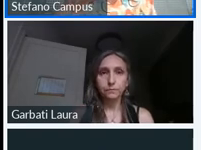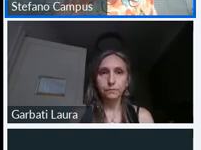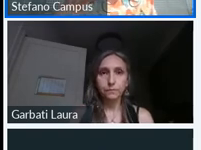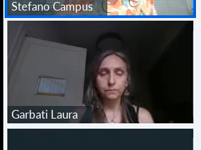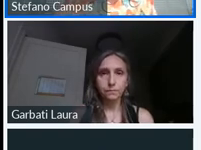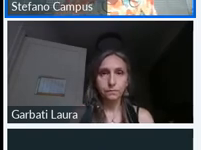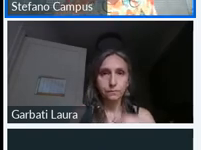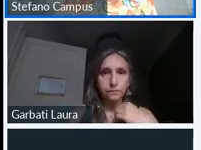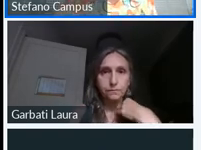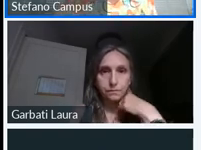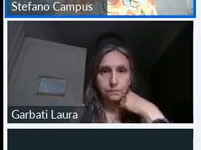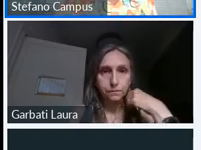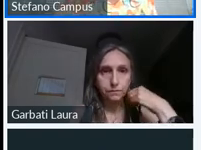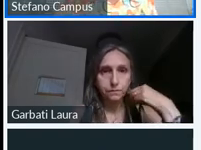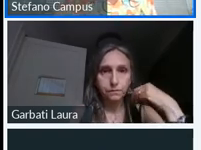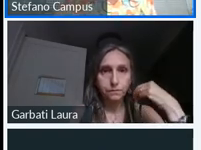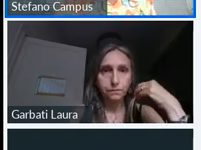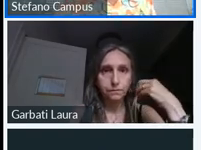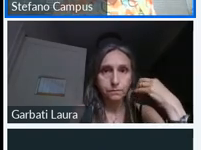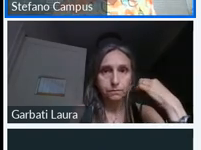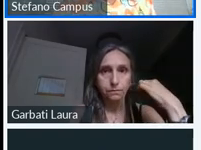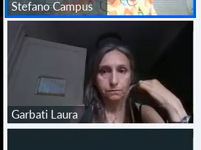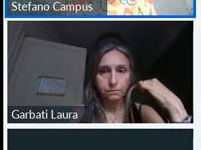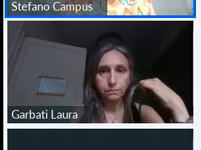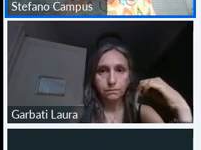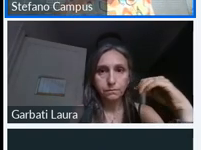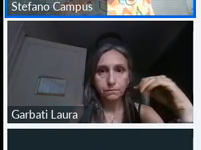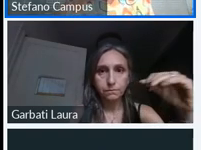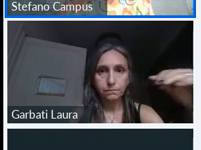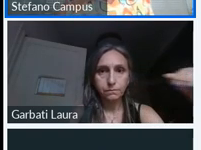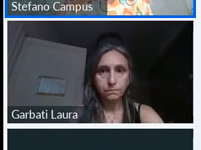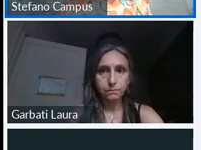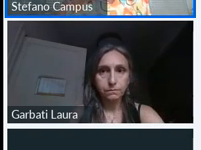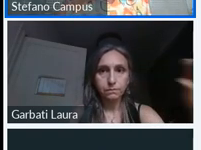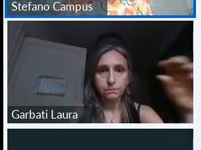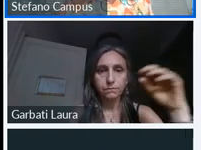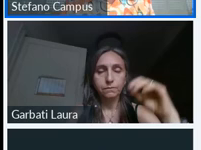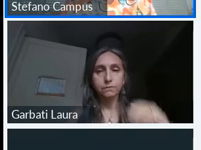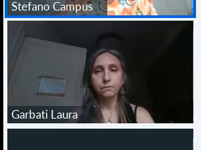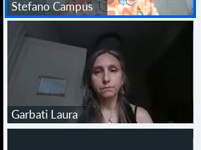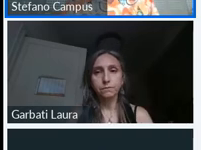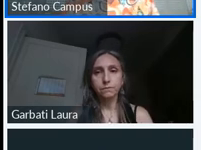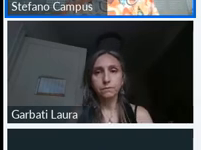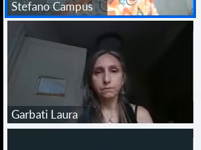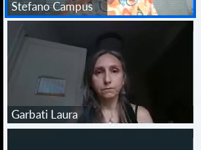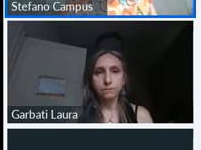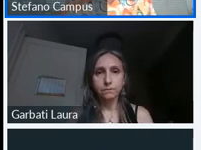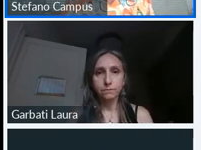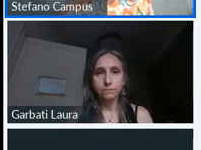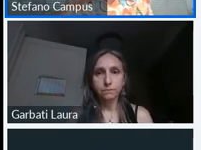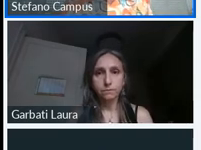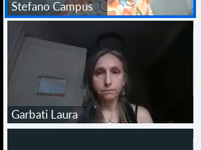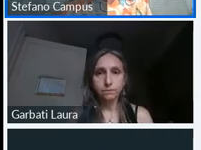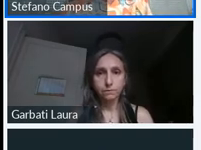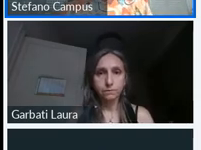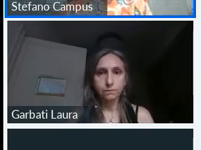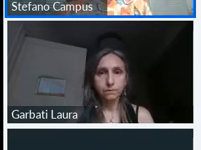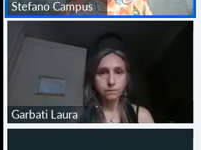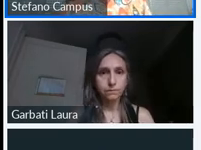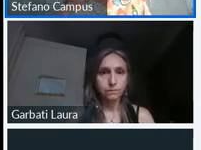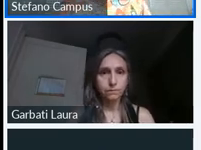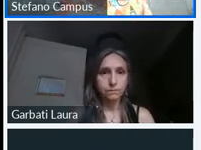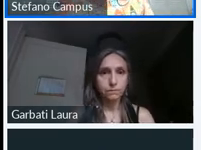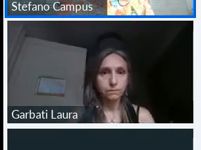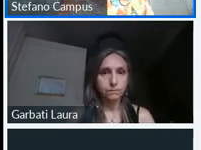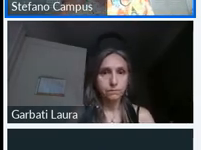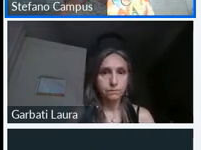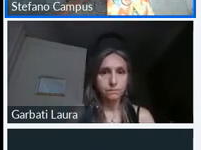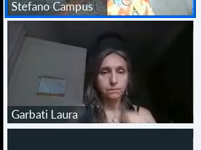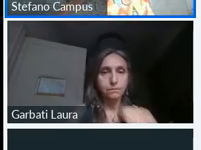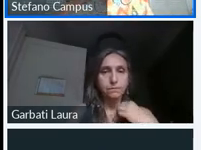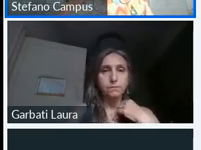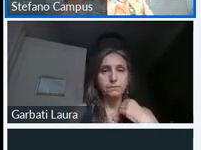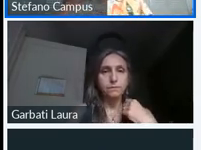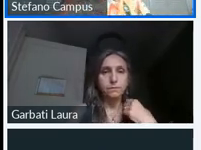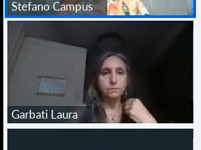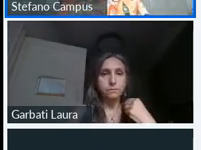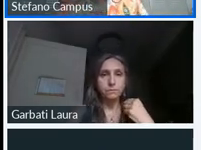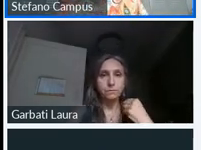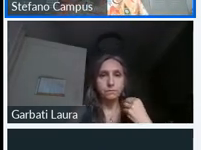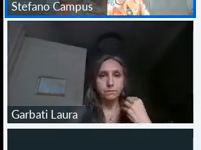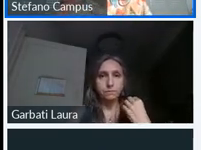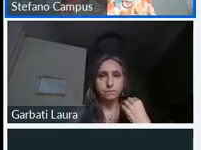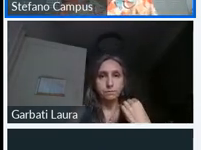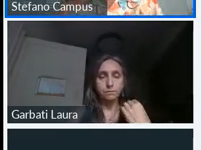sul riuso della public sector information. I dati di elevato valore sono esattamente proprio quelli che interessano e che